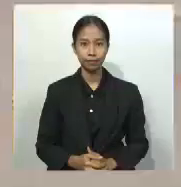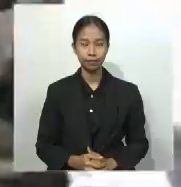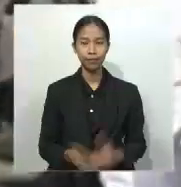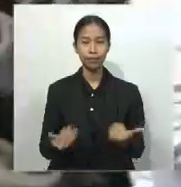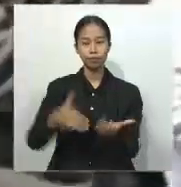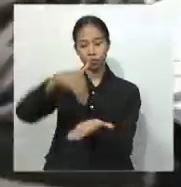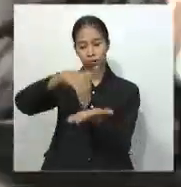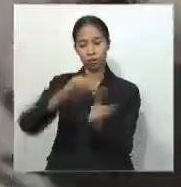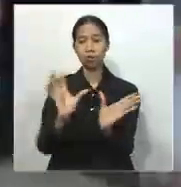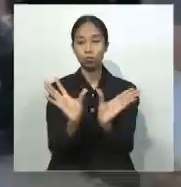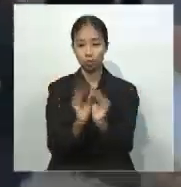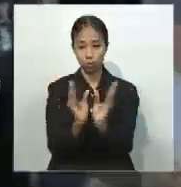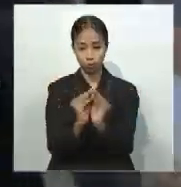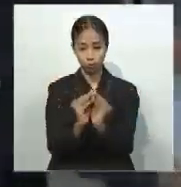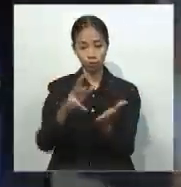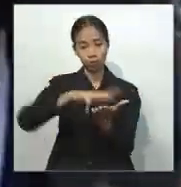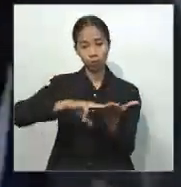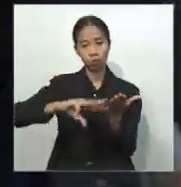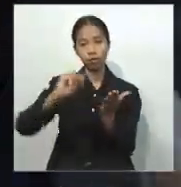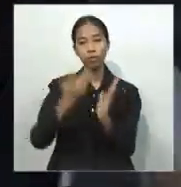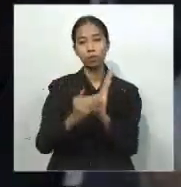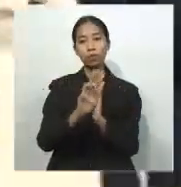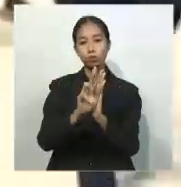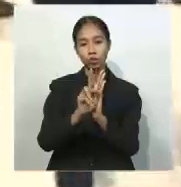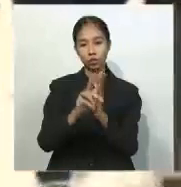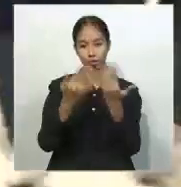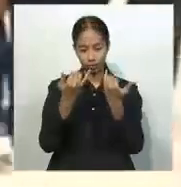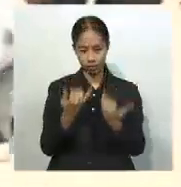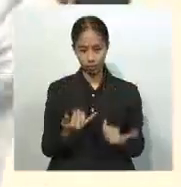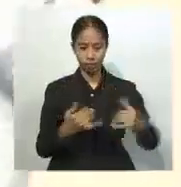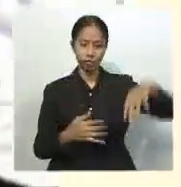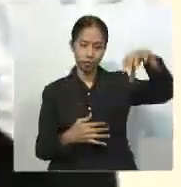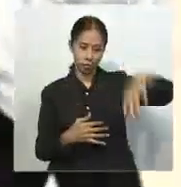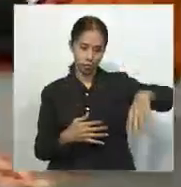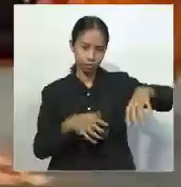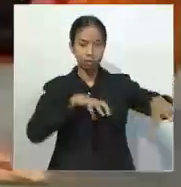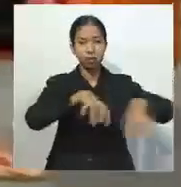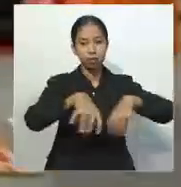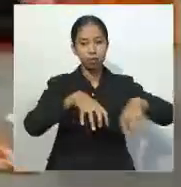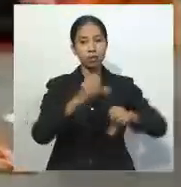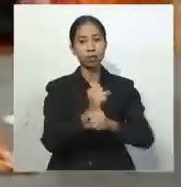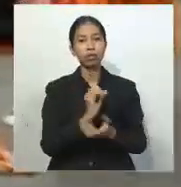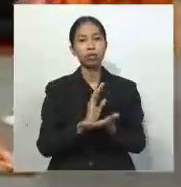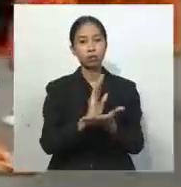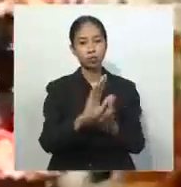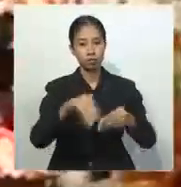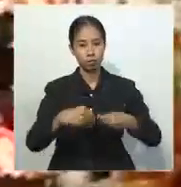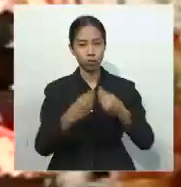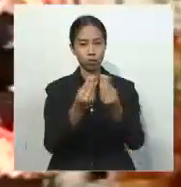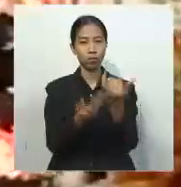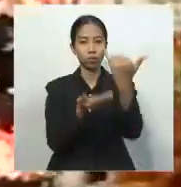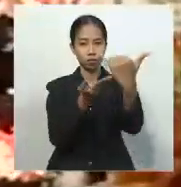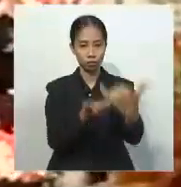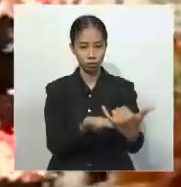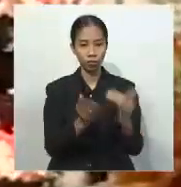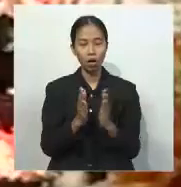ที่ศูนย์ประชุมอเนกประสงค์การจนาภิเษกมหาวิทยาลัยขอนแก่นซึ่งเป็นที่ตั้งบำเพ็ญกุศลร่างครูใหญ่และครูใหญ่พระเทพวิทยาคม